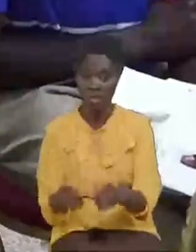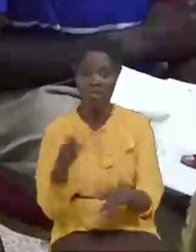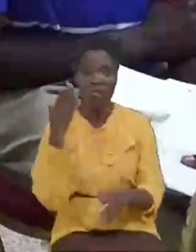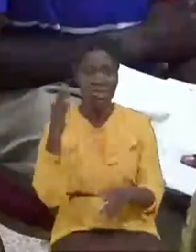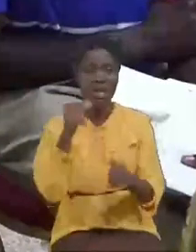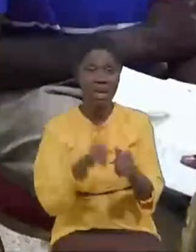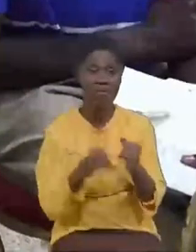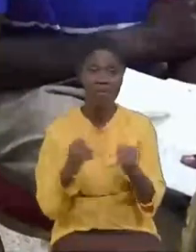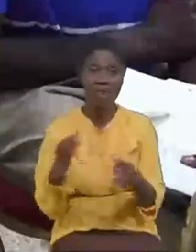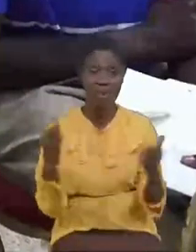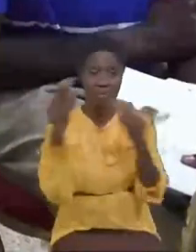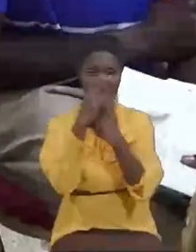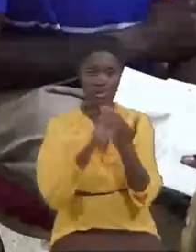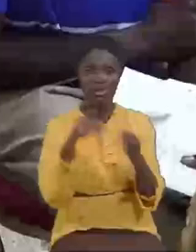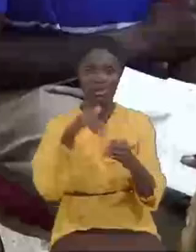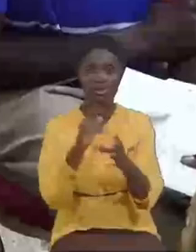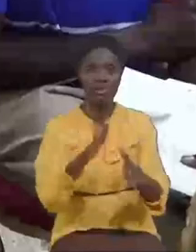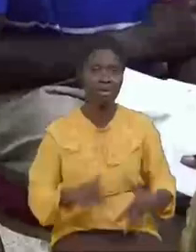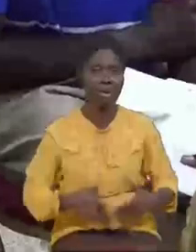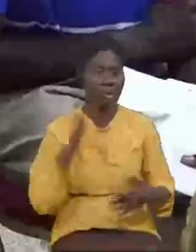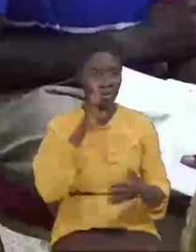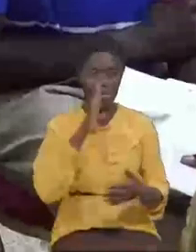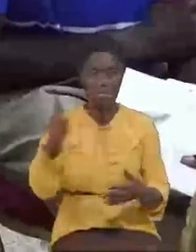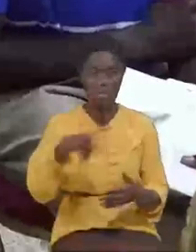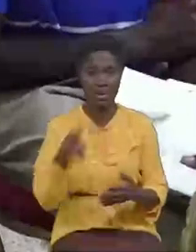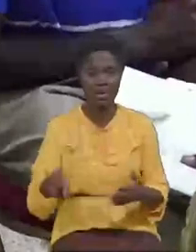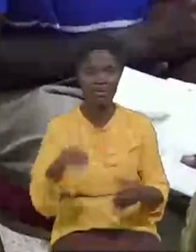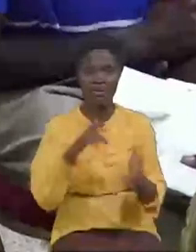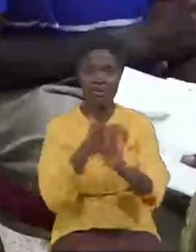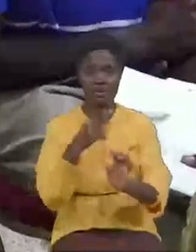votre vie sera détruit au nom de Jésus-Christ.